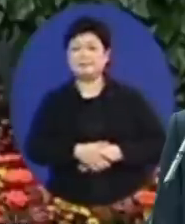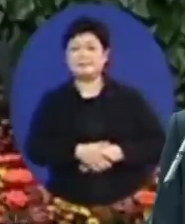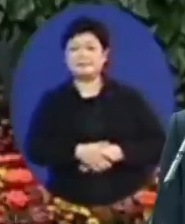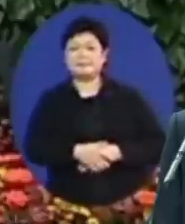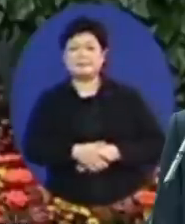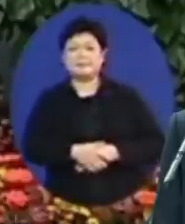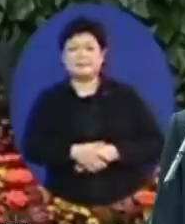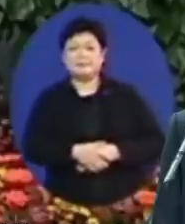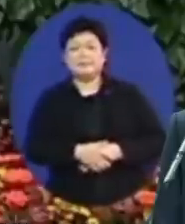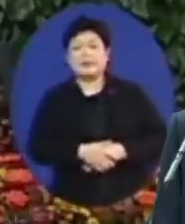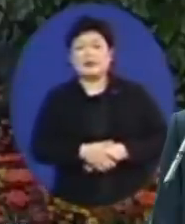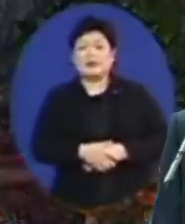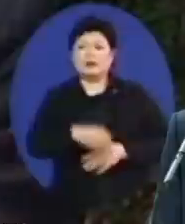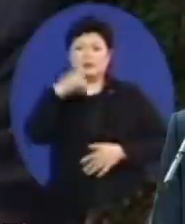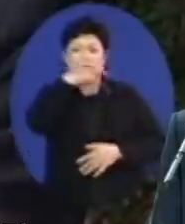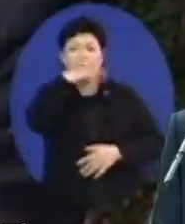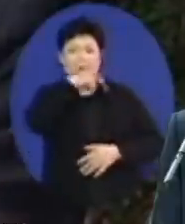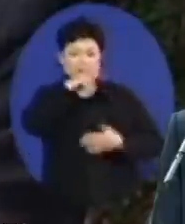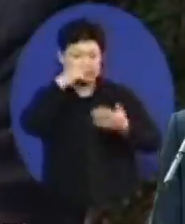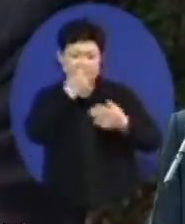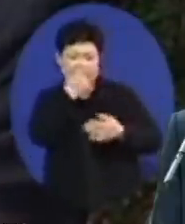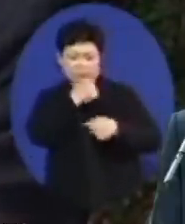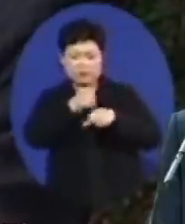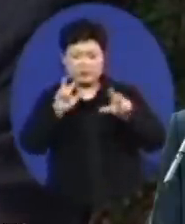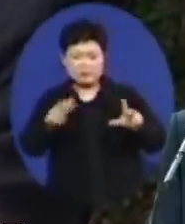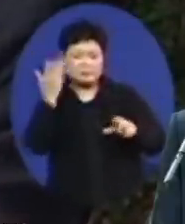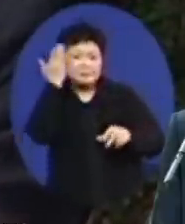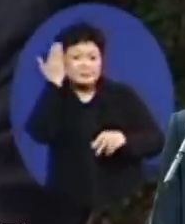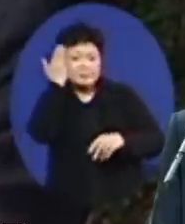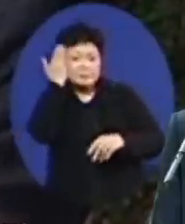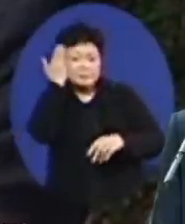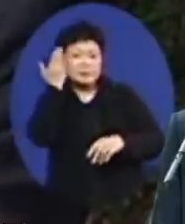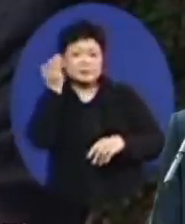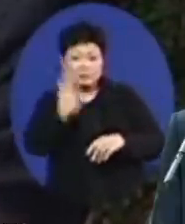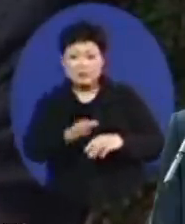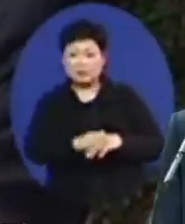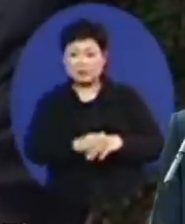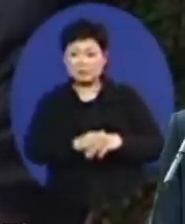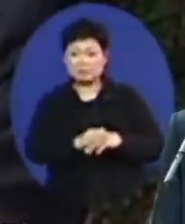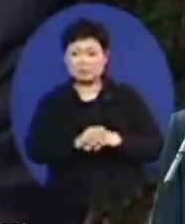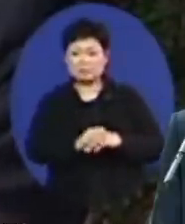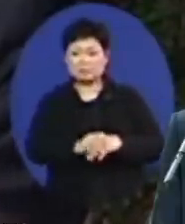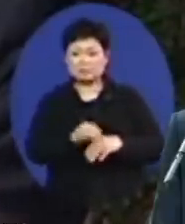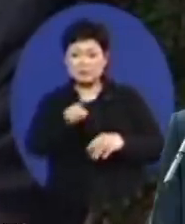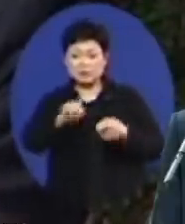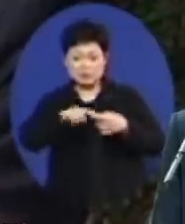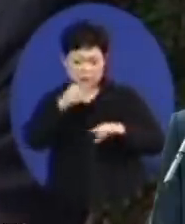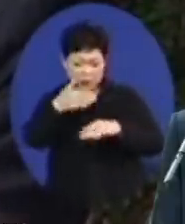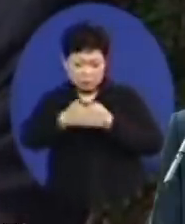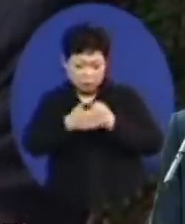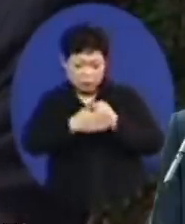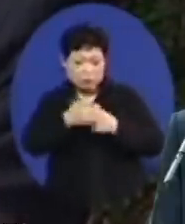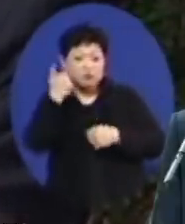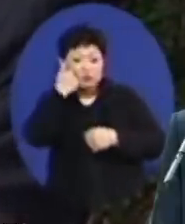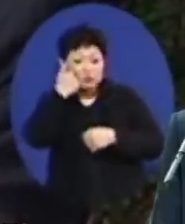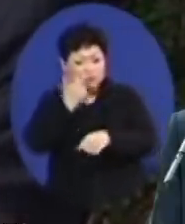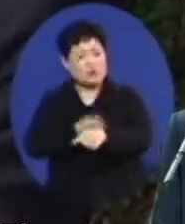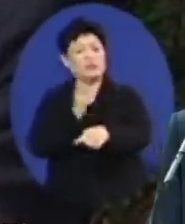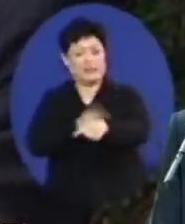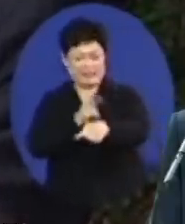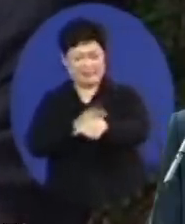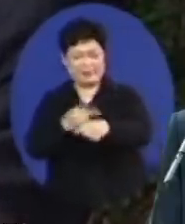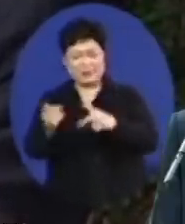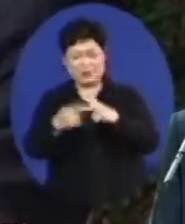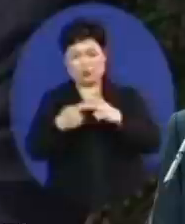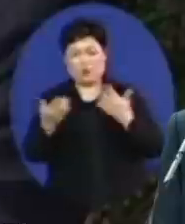글쓰기를 배웠고 읽기를 배웠고 오늘날까지 지식을 얻어왔는데 이것을 도와주는 선생님이십니다.